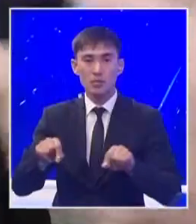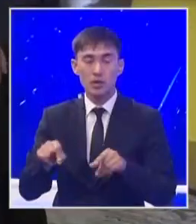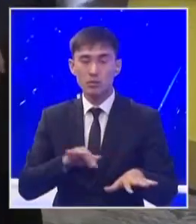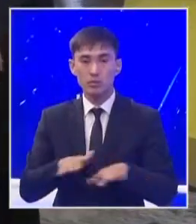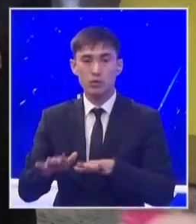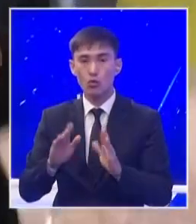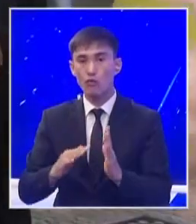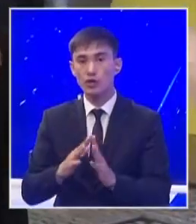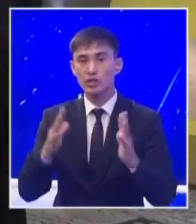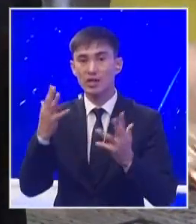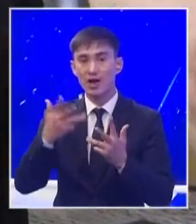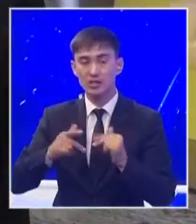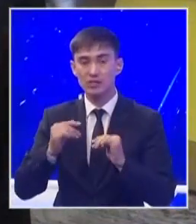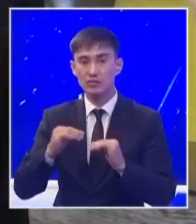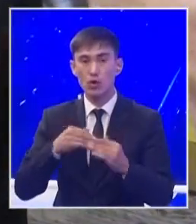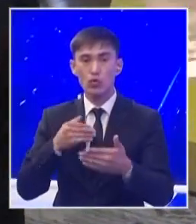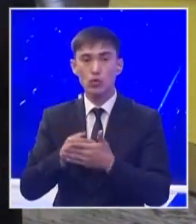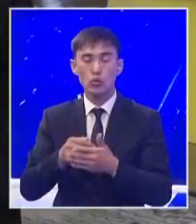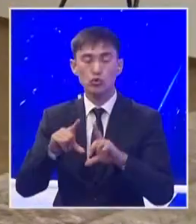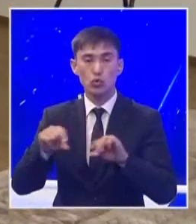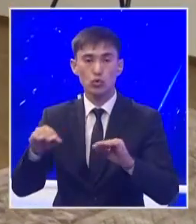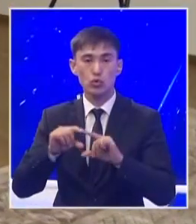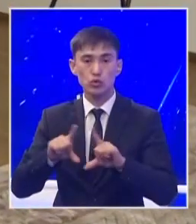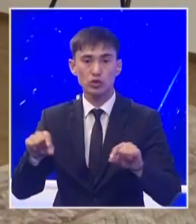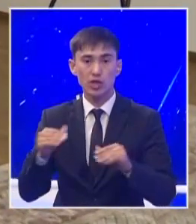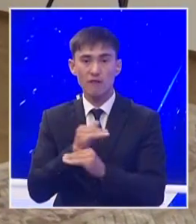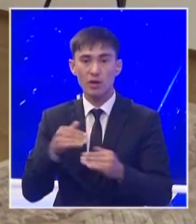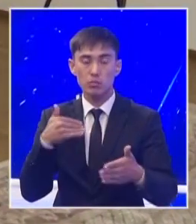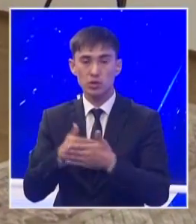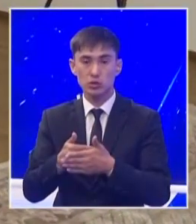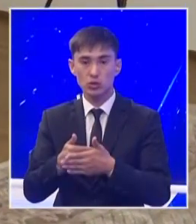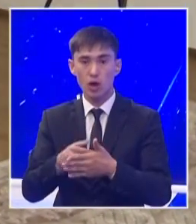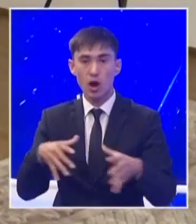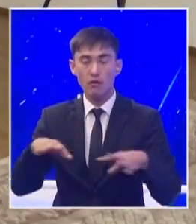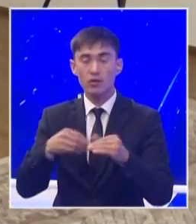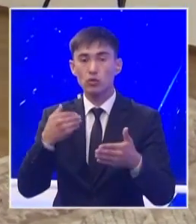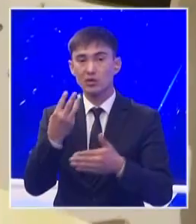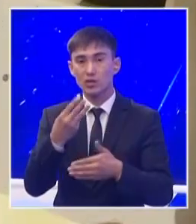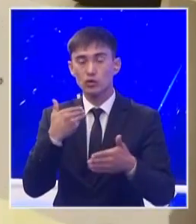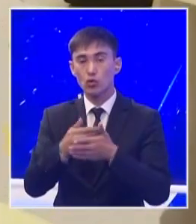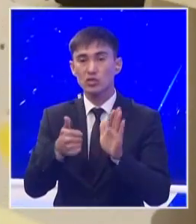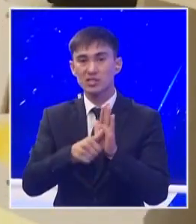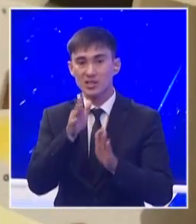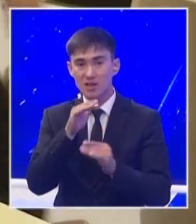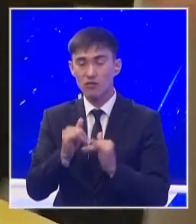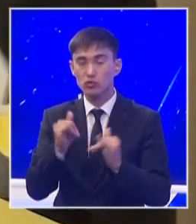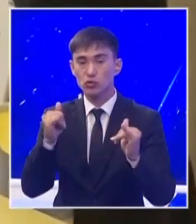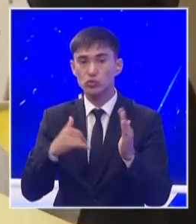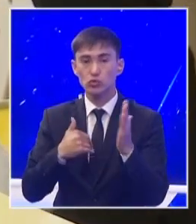для увеличения количества дошкольных учреждений. Эффект был достигнут. Охват детей от 3 до 6 лет возрос